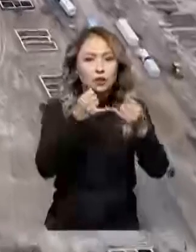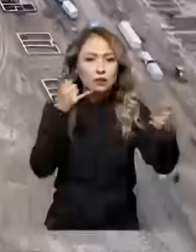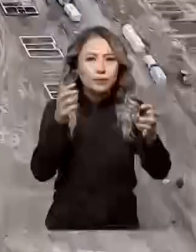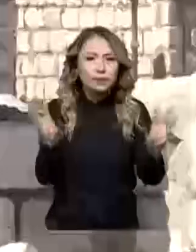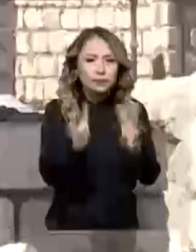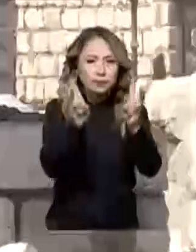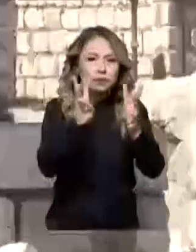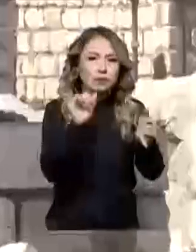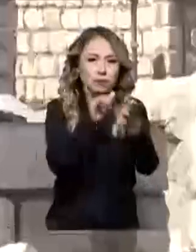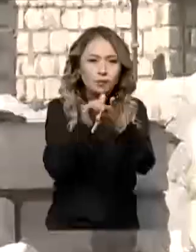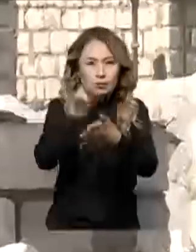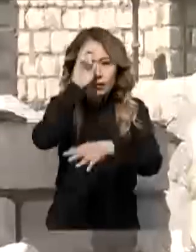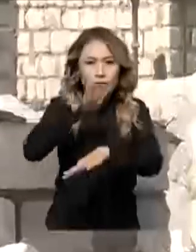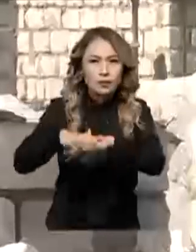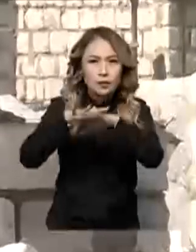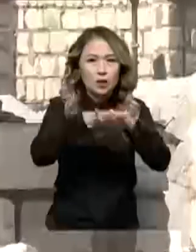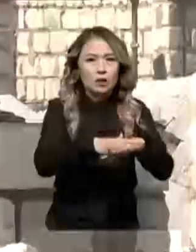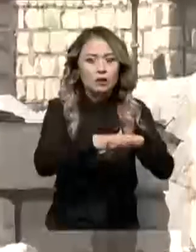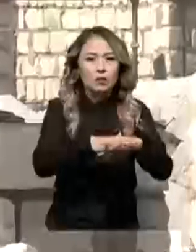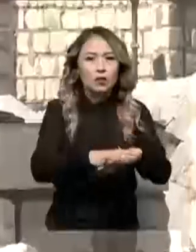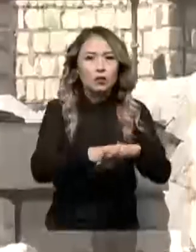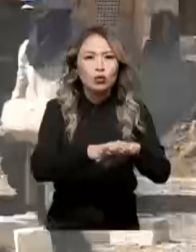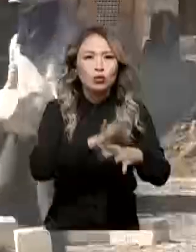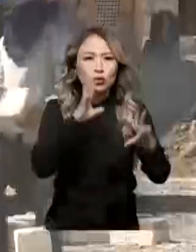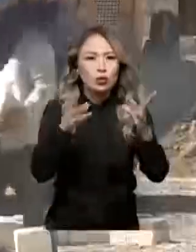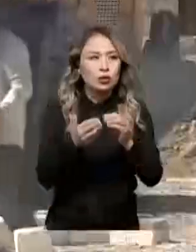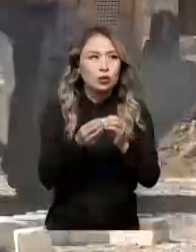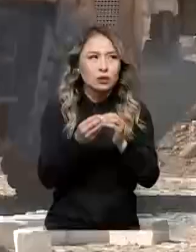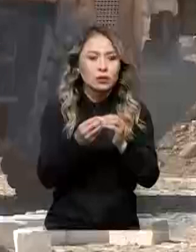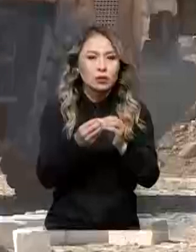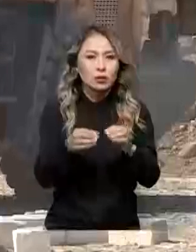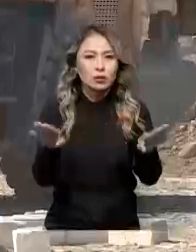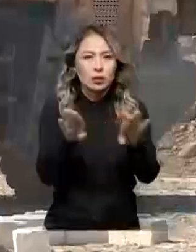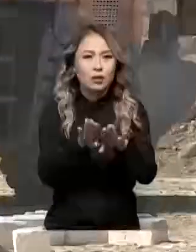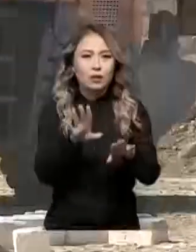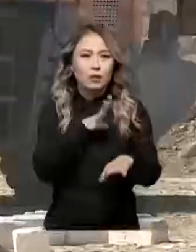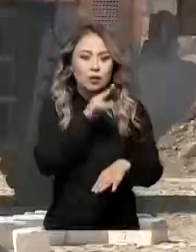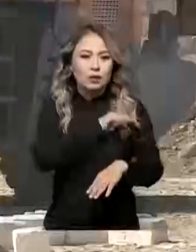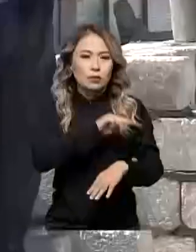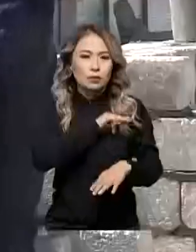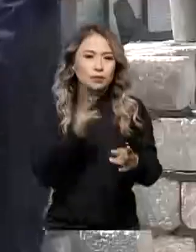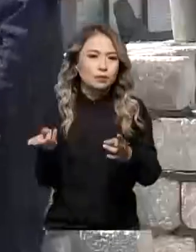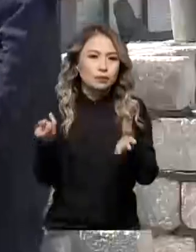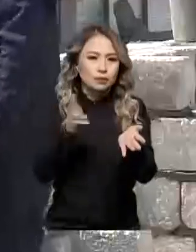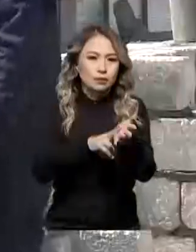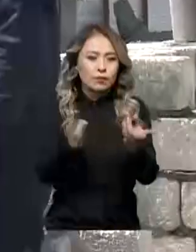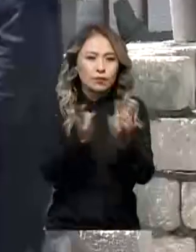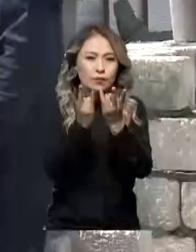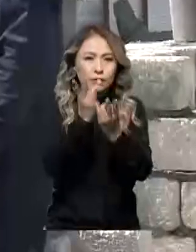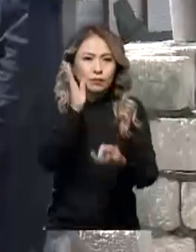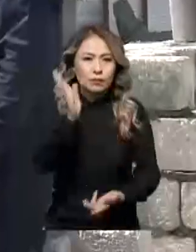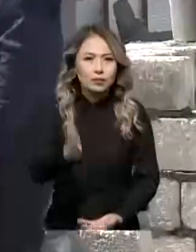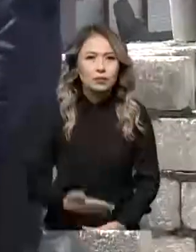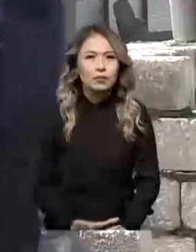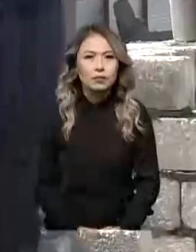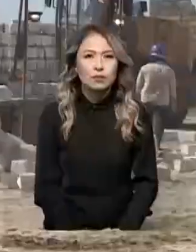инфрақұрылымдар мемлекет есебінен жүзеге аспақ. Тасқын салдарынан баспанасыз қалған тұрғындар енді екі айдан соң жаңа да жайлы қонысқа көшетін болады. Арыстан Беккен, Жайбек